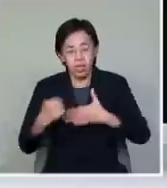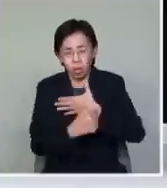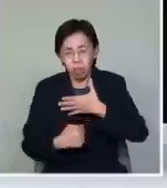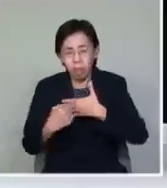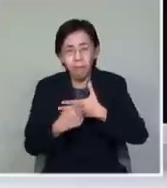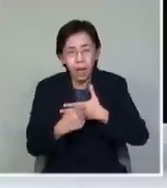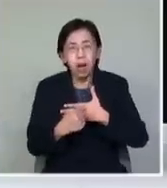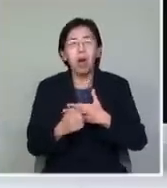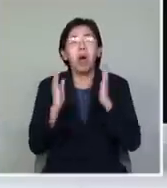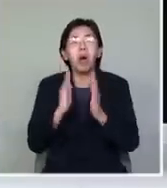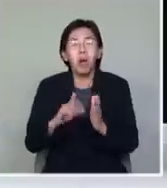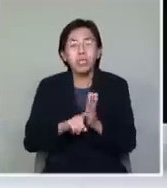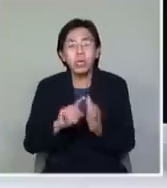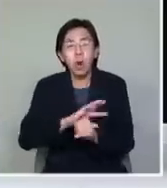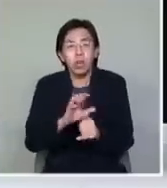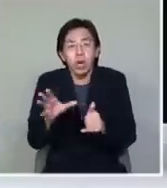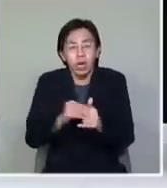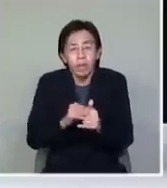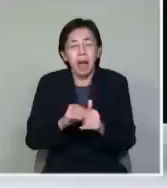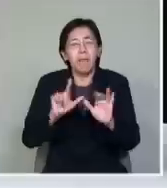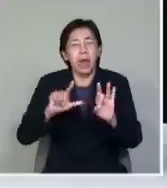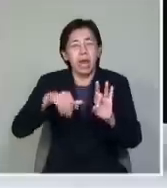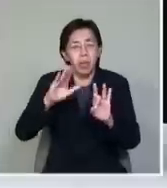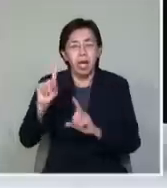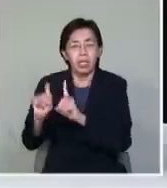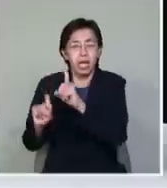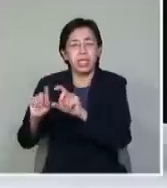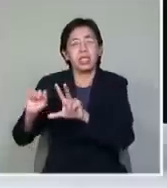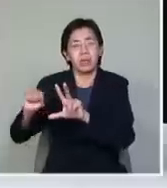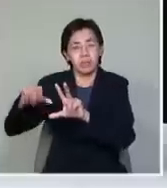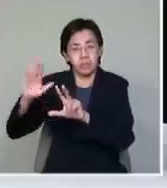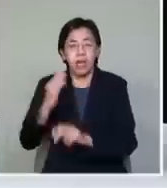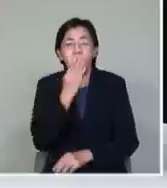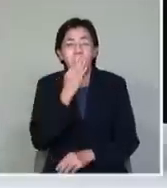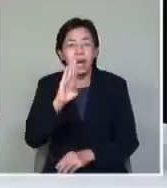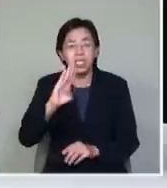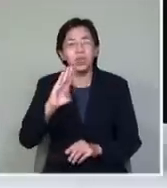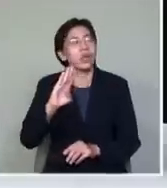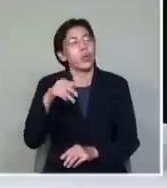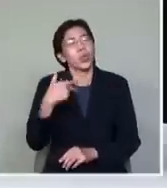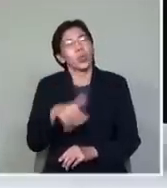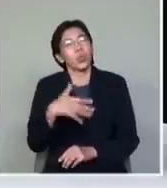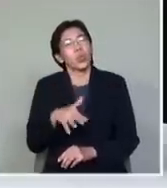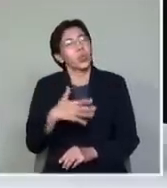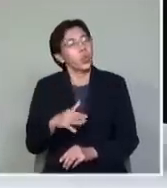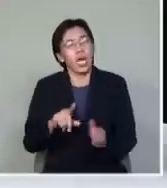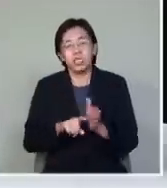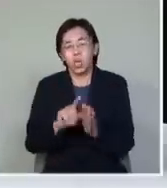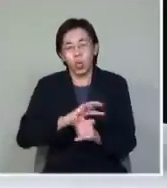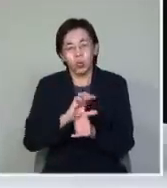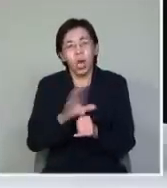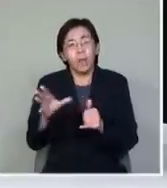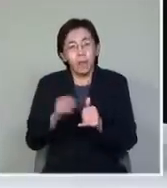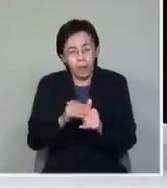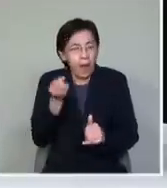ทะลุ8ล้านคนแล้วแล้วก็มีผู้เสียชีวิตนะครับกว่า 300,000 คนขณะที่บราซิลยืน1นะครับเป็นประเทศที่มีผู้ติดเชื้อมากที่สุด